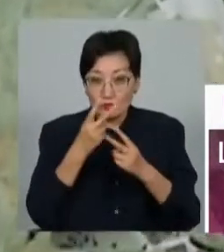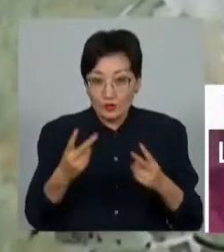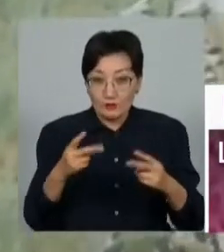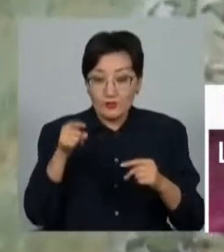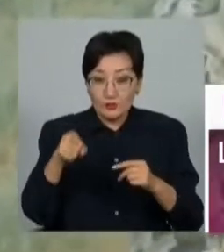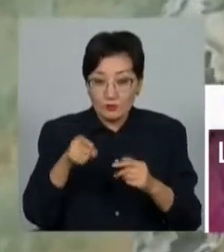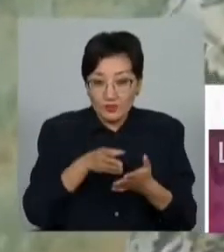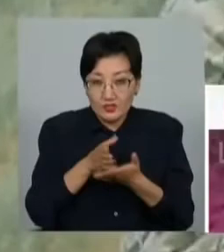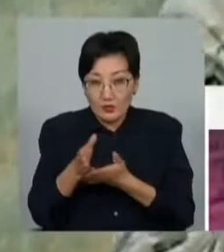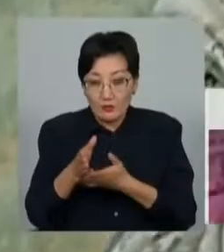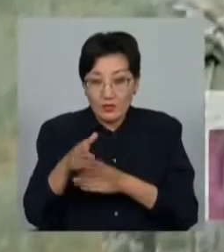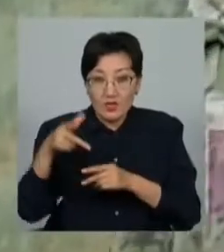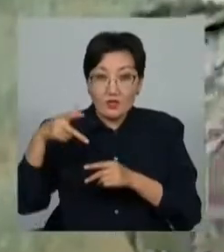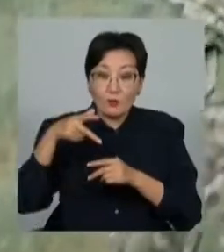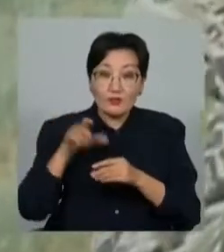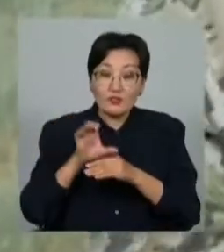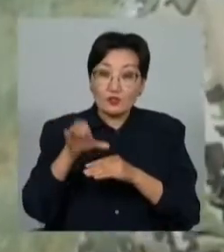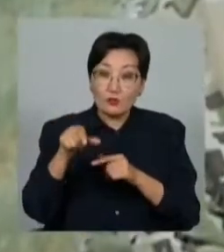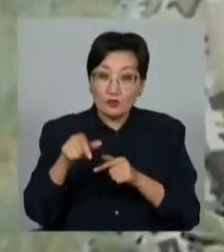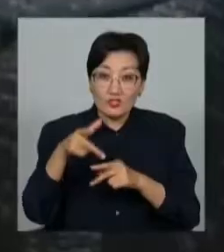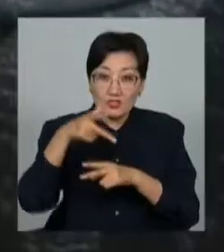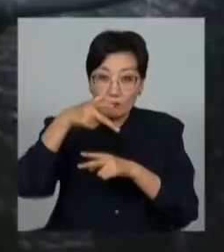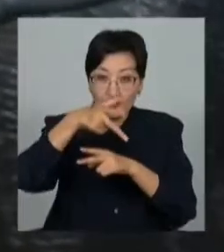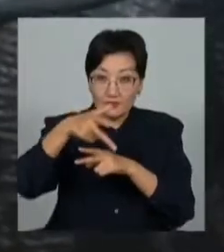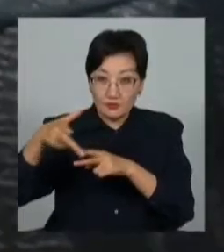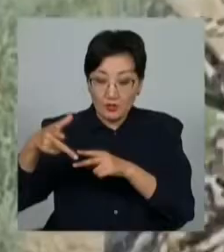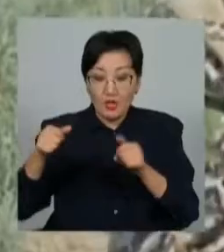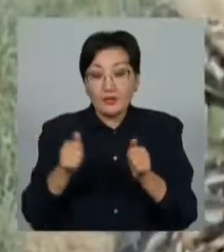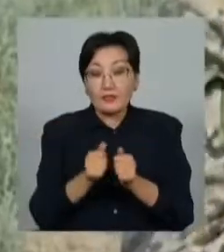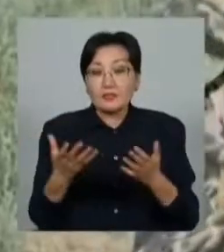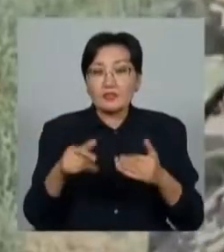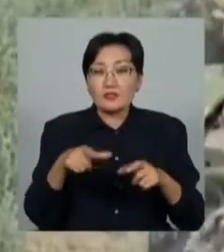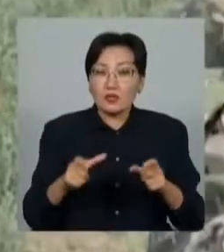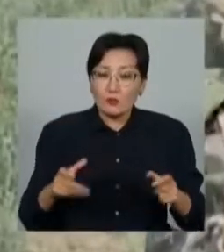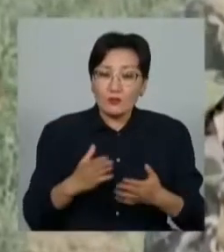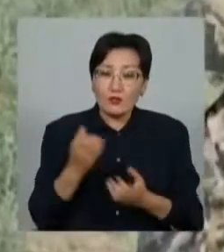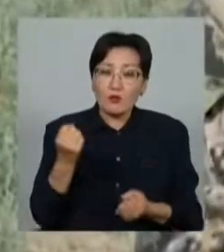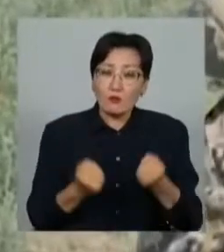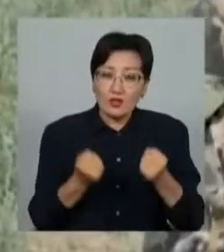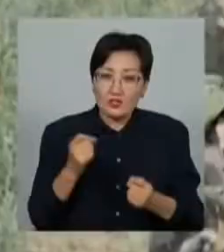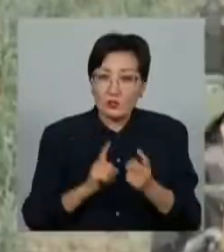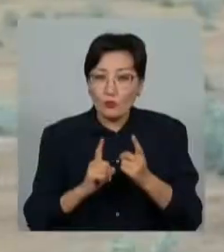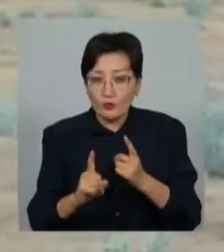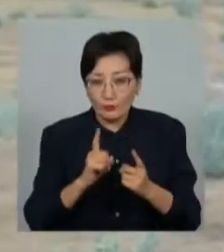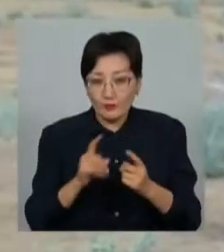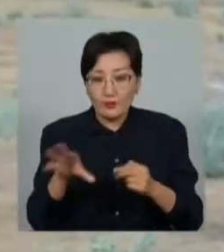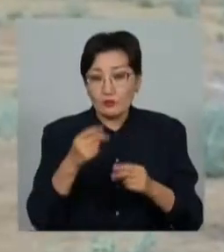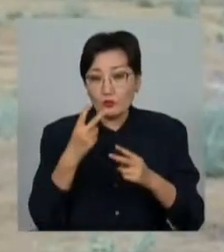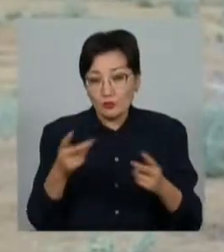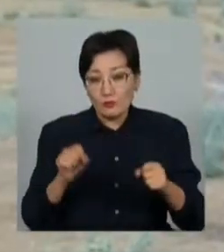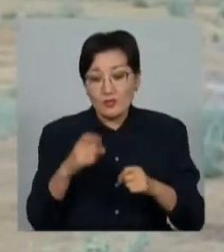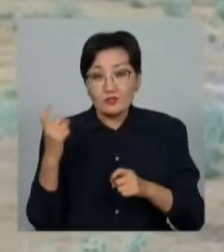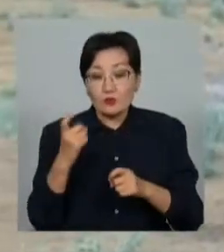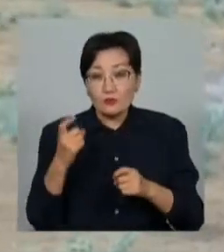сол жаққа тіке мынаны направить етем. Тіке сол жерге барады үстінен. Қасында қандай адам кетіп барадыр, машина кетіп барадыр, бәрін көріп отырасың.